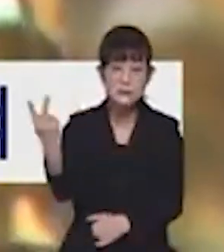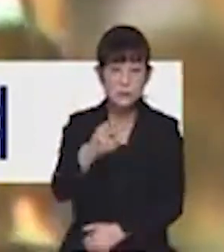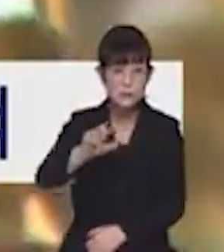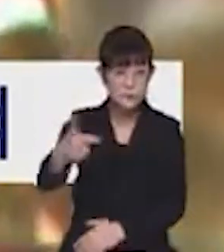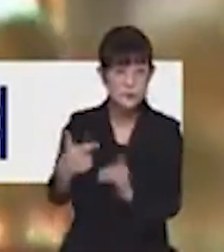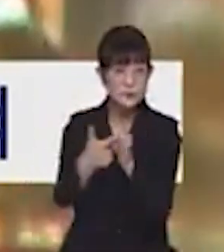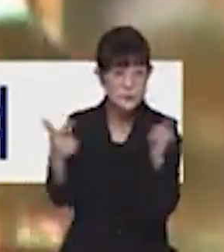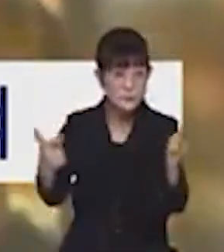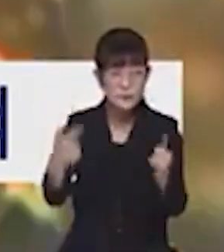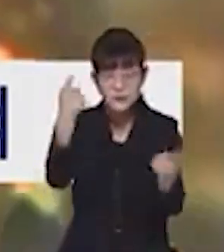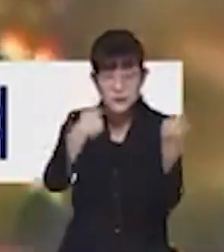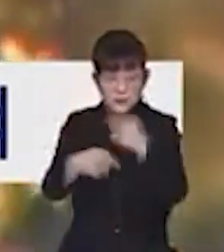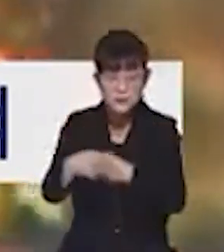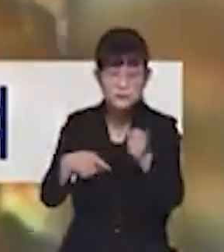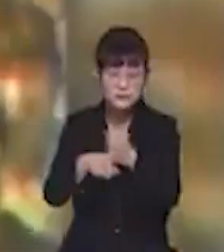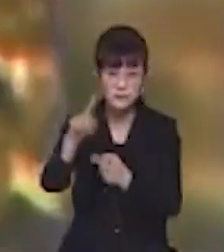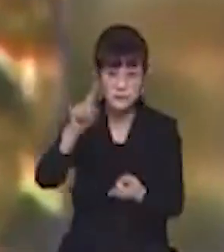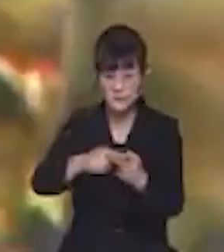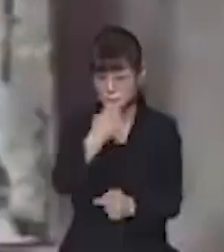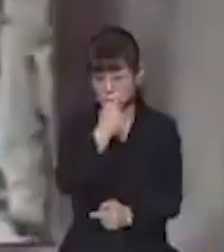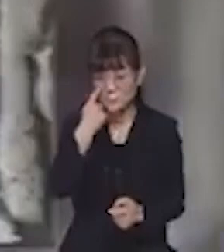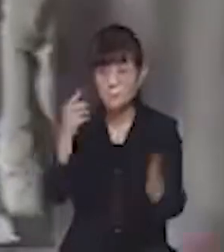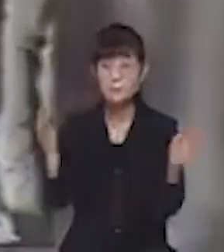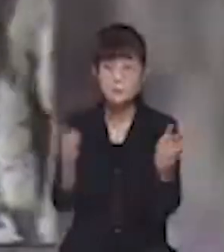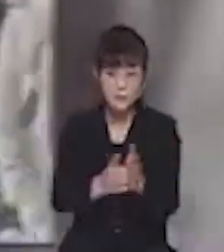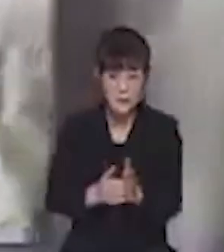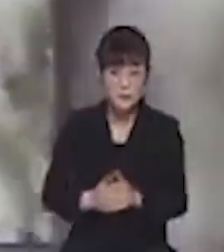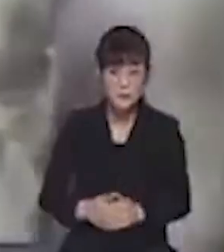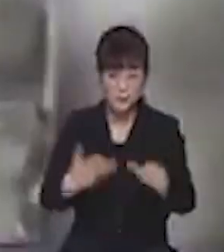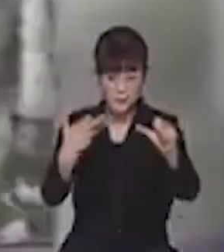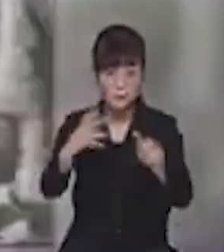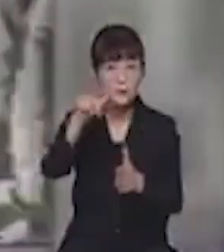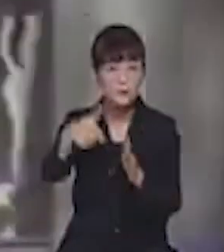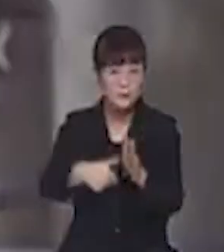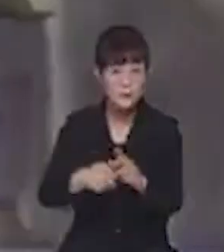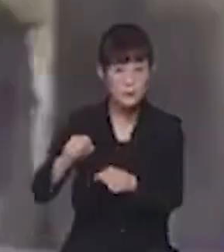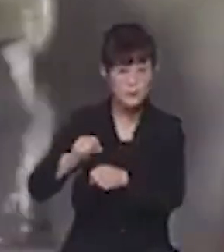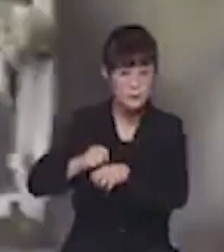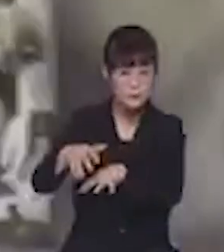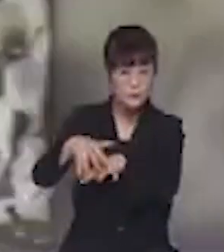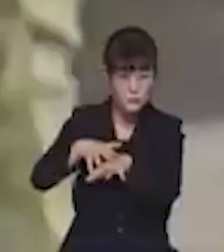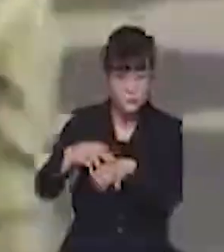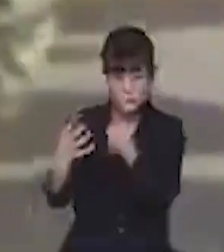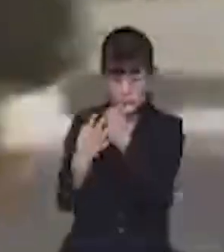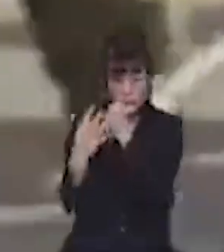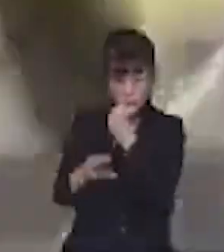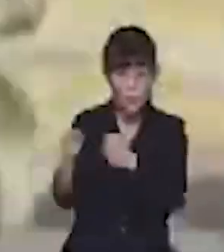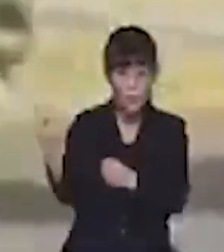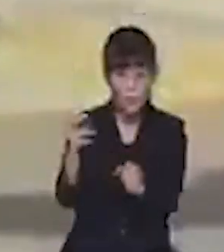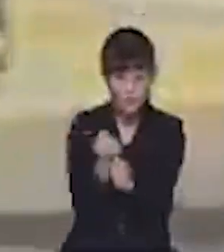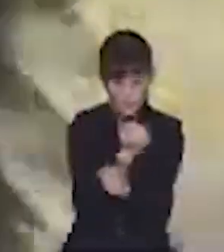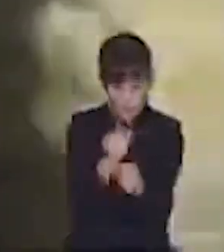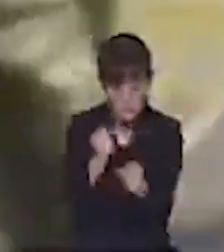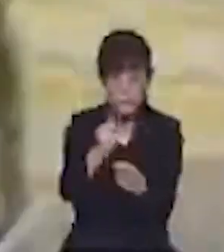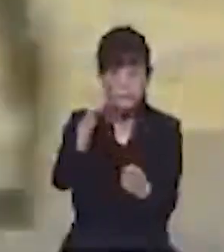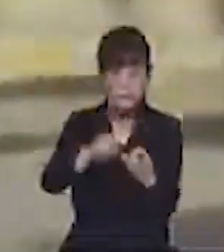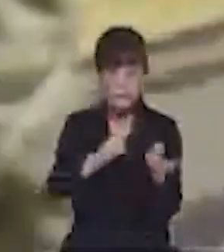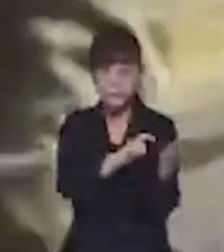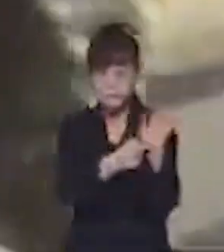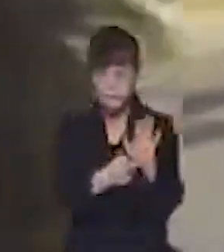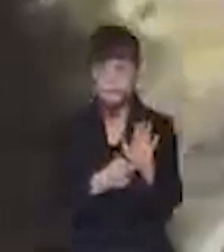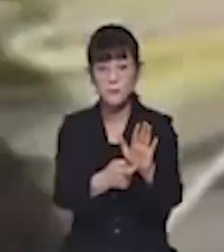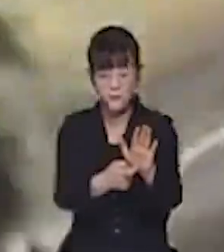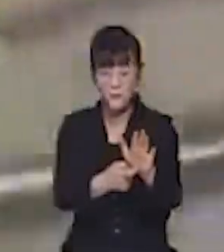부상 경위를 확인했습니다. 5.18 민주화운동 당시 보안사령부의 조직적 왜곡과 조작이 있었음을 밝혀내는